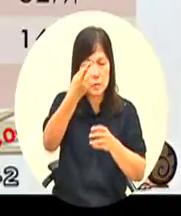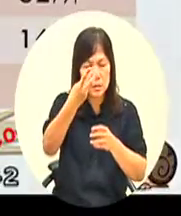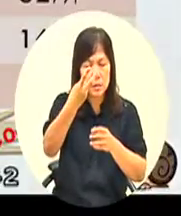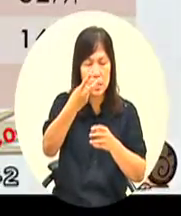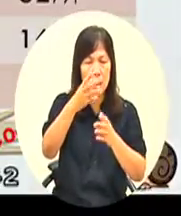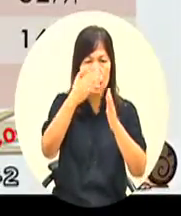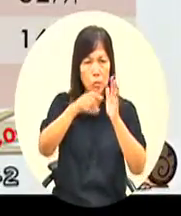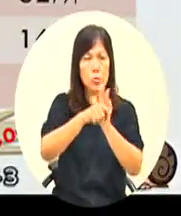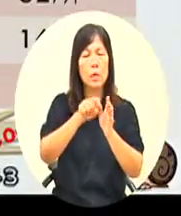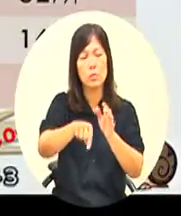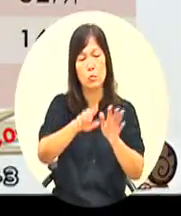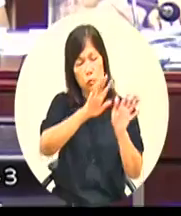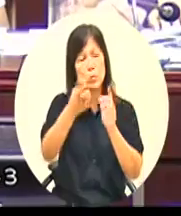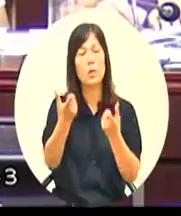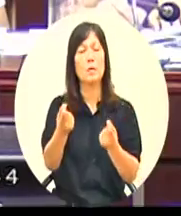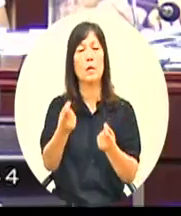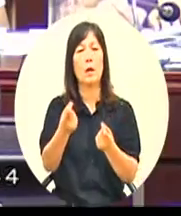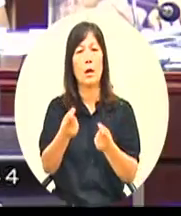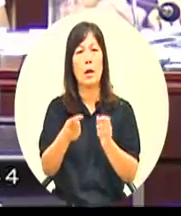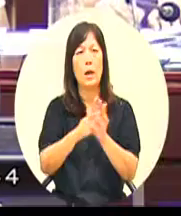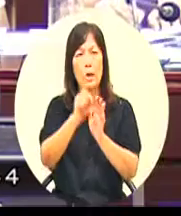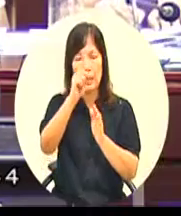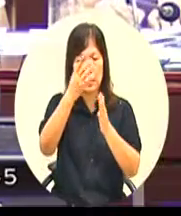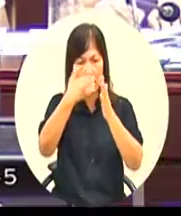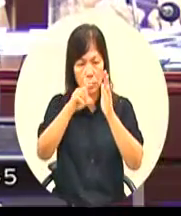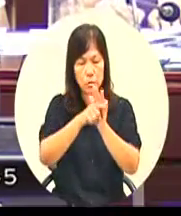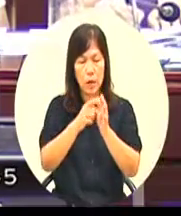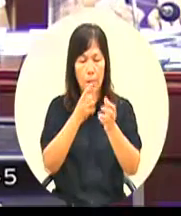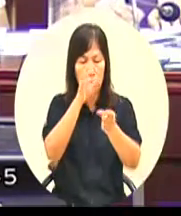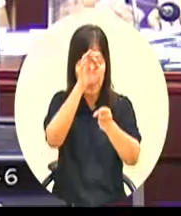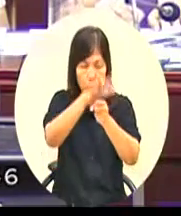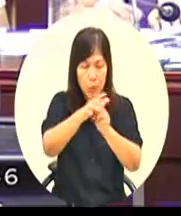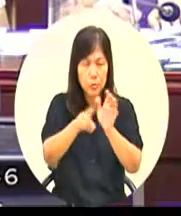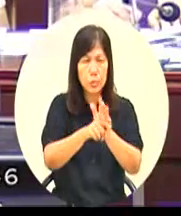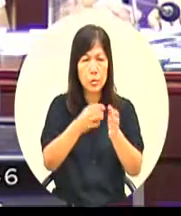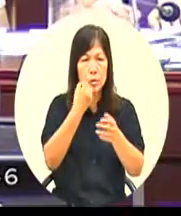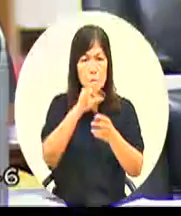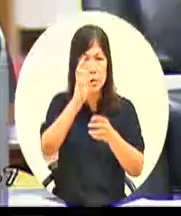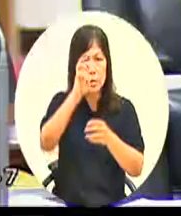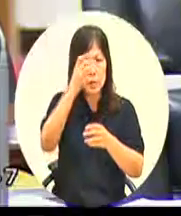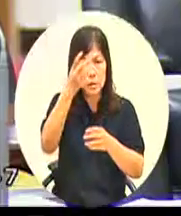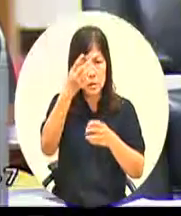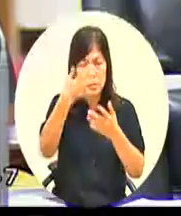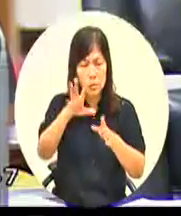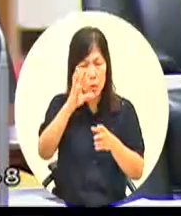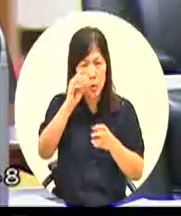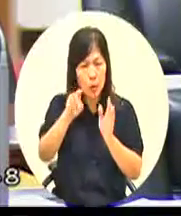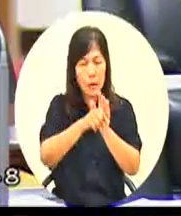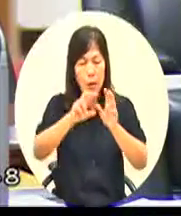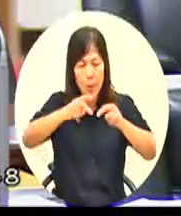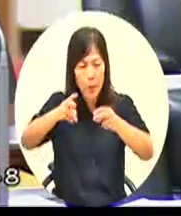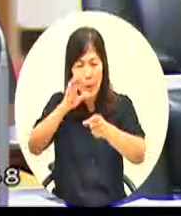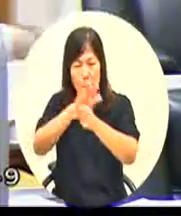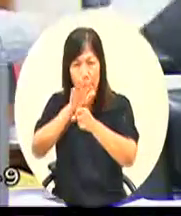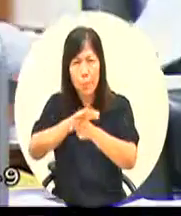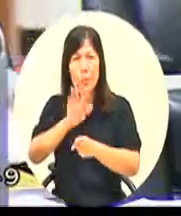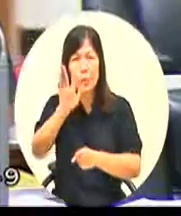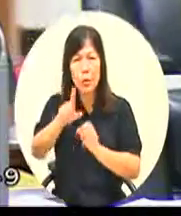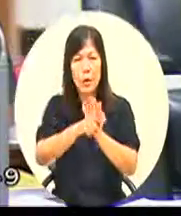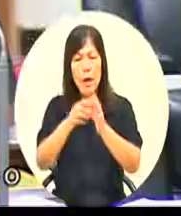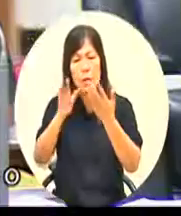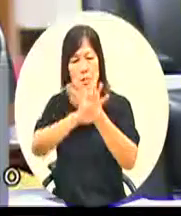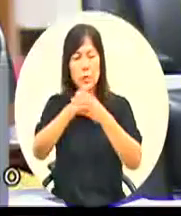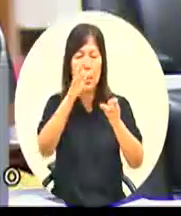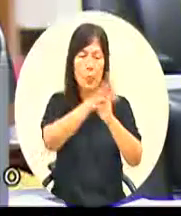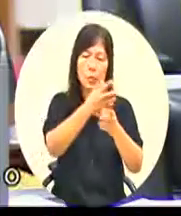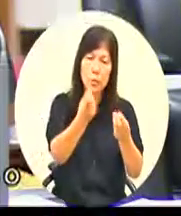现状就是这样子。 一所学校，你补助的他顶多是30几万去修修补补而已呢。啊，那些没有补助